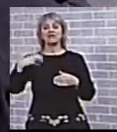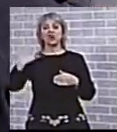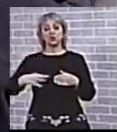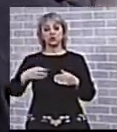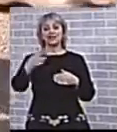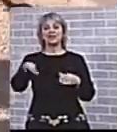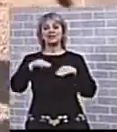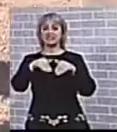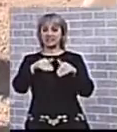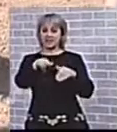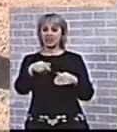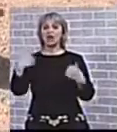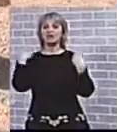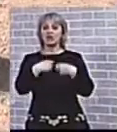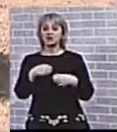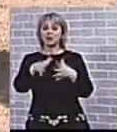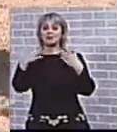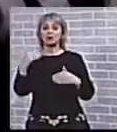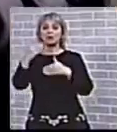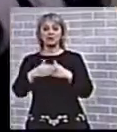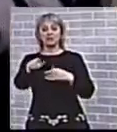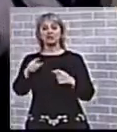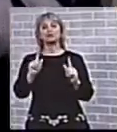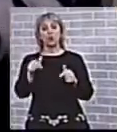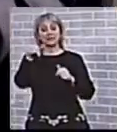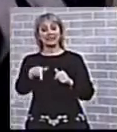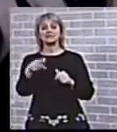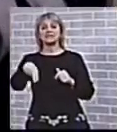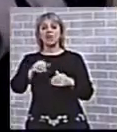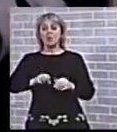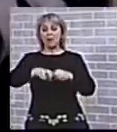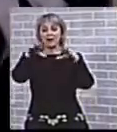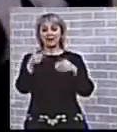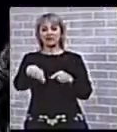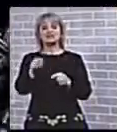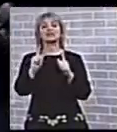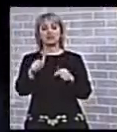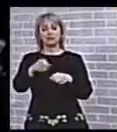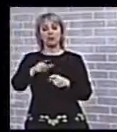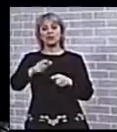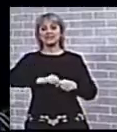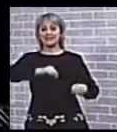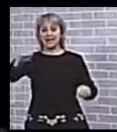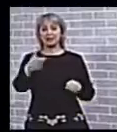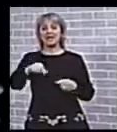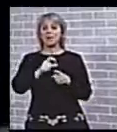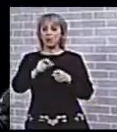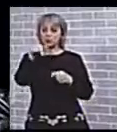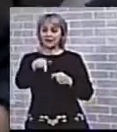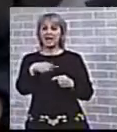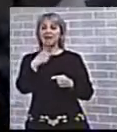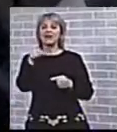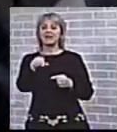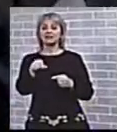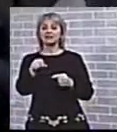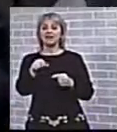англо-французского десанта. Костюмы максимально приближены к подлинным. Здесь и пороховница с настоящим порохом, сабля и газири. Вот газири говорят